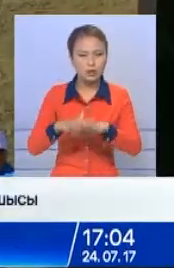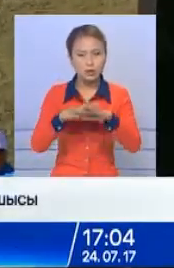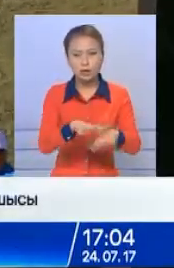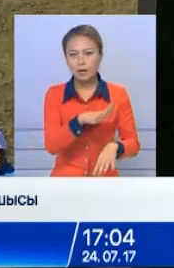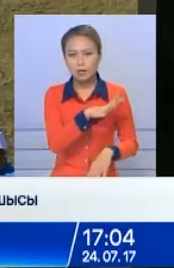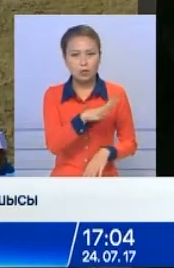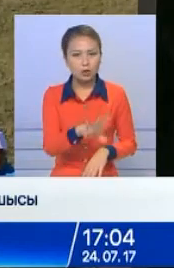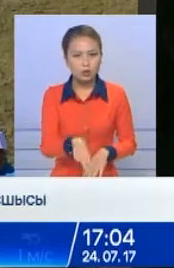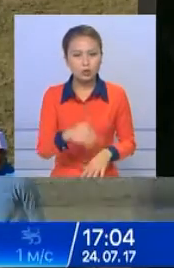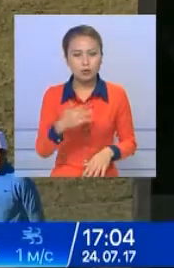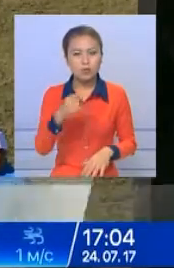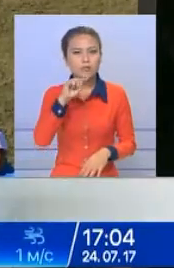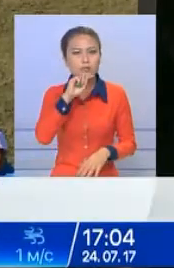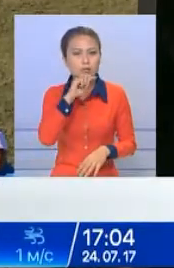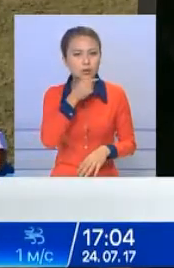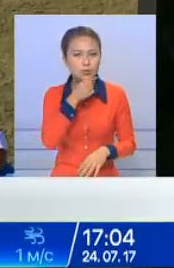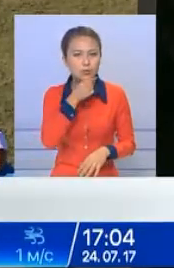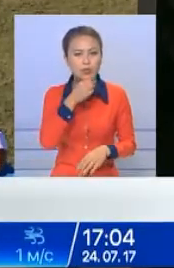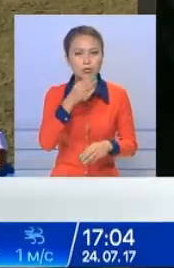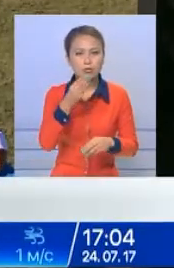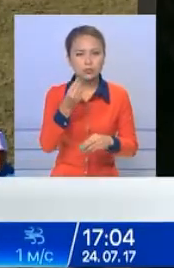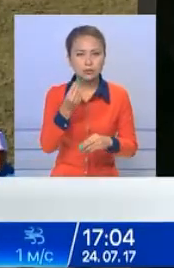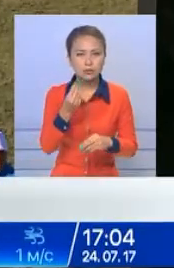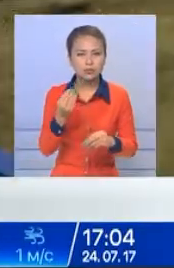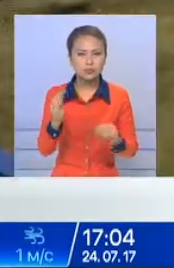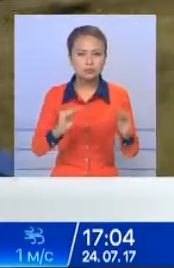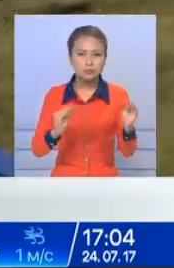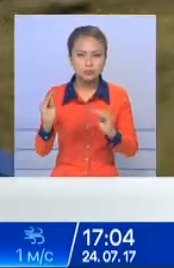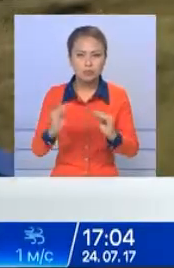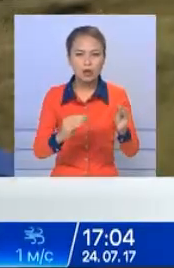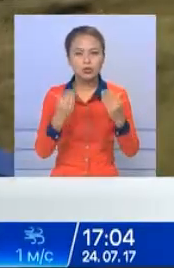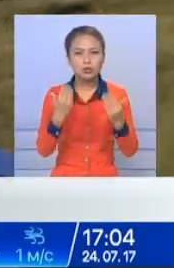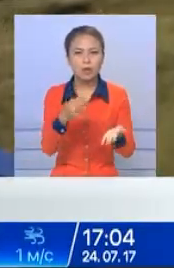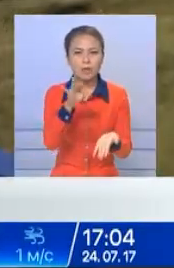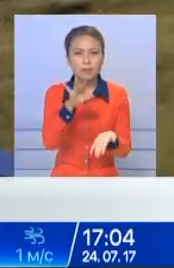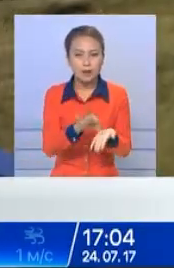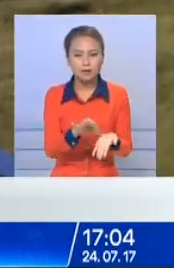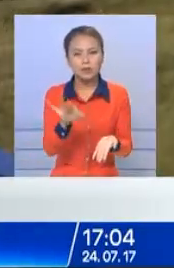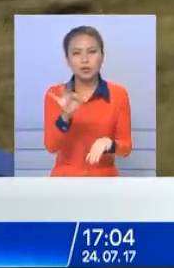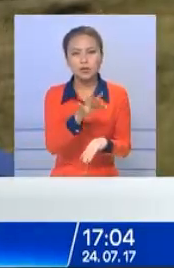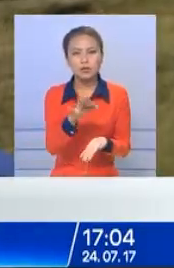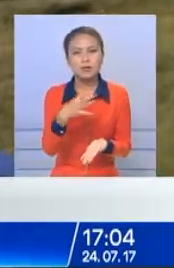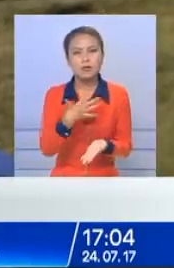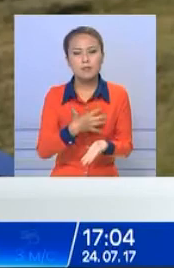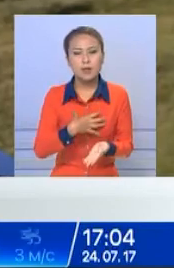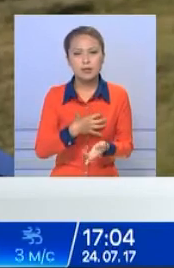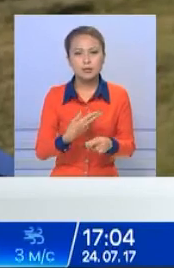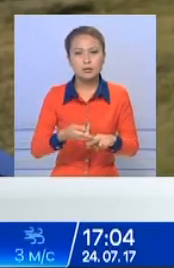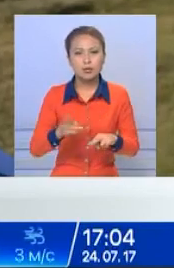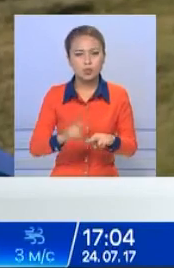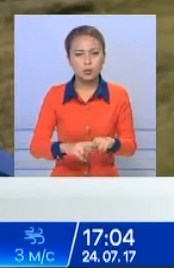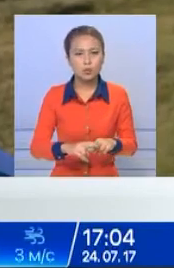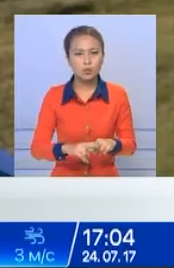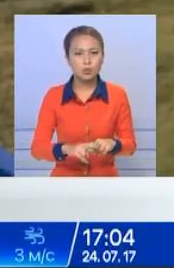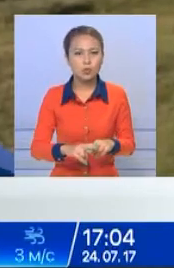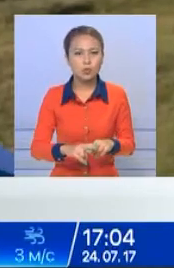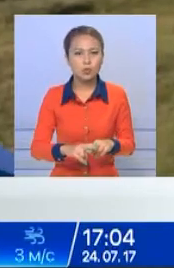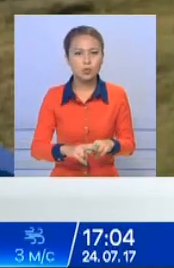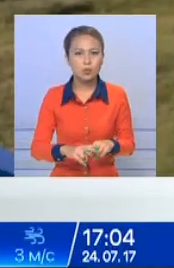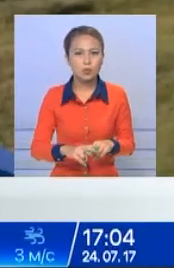Өзі үнемделген қаражаттан ұйымдастырып отырмыз. Мақсаты да маңызды, өте ерекше, өзекті. Себебі